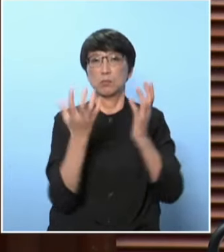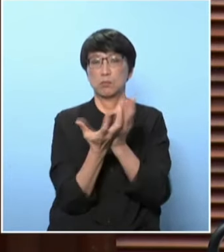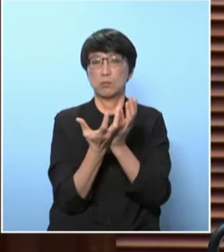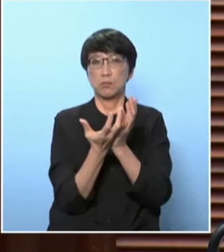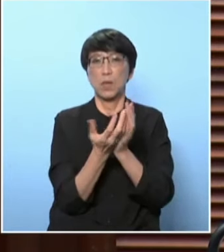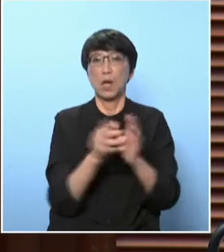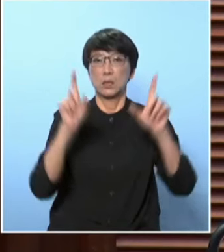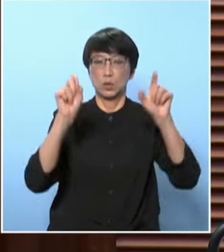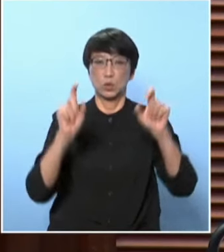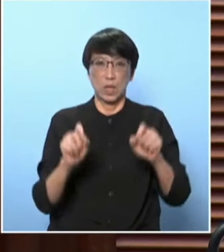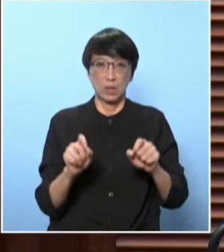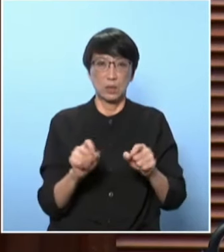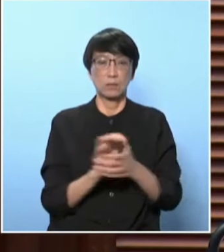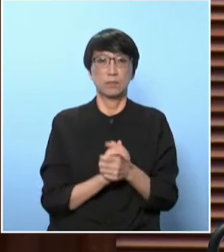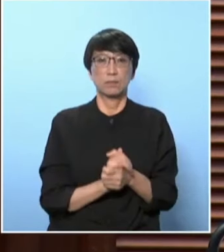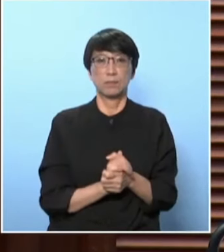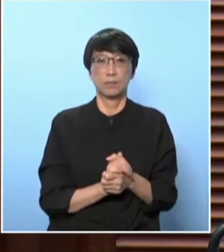一下。